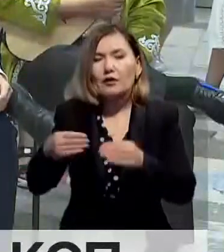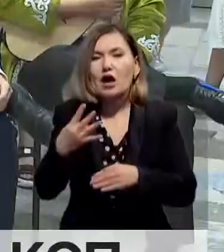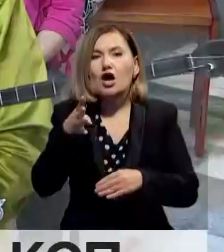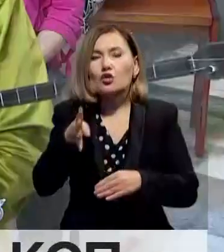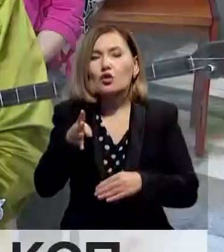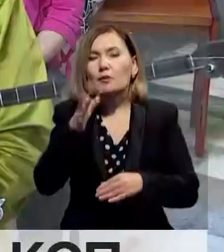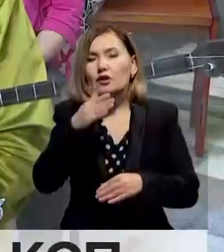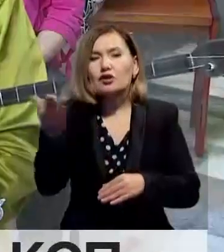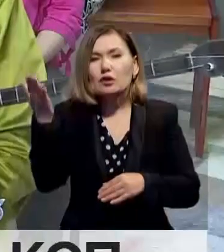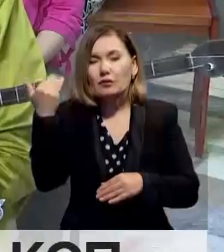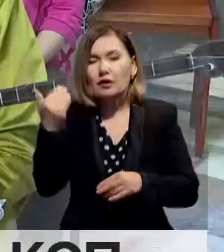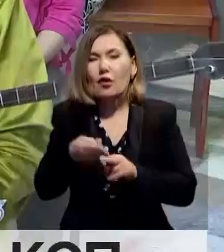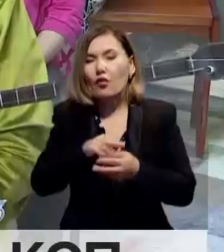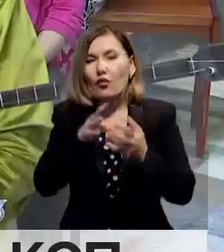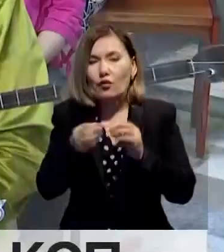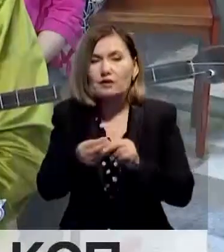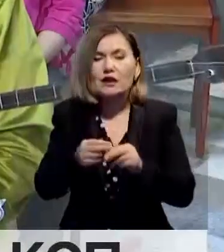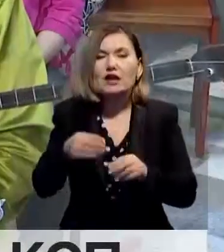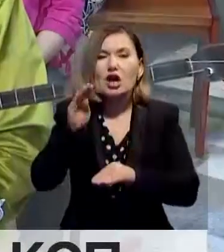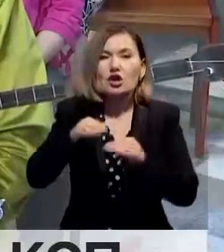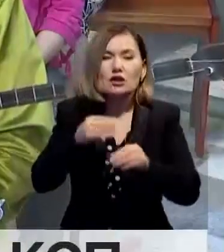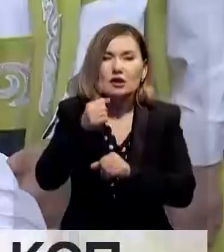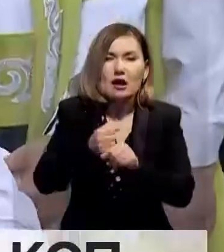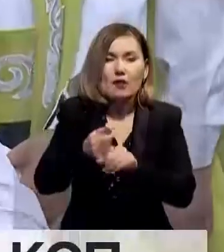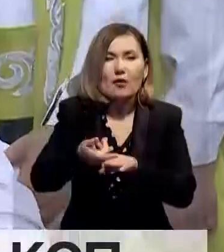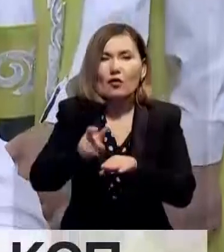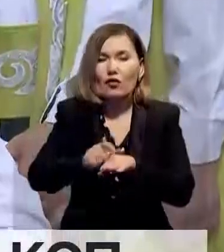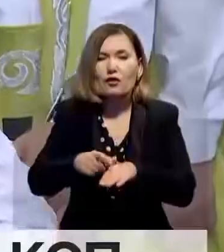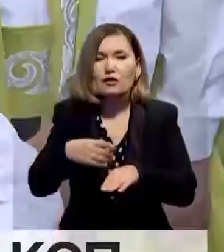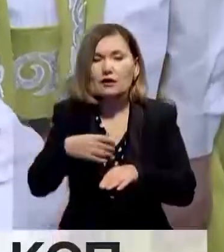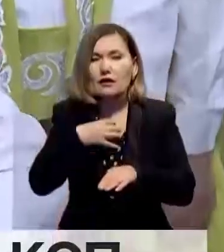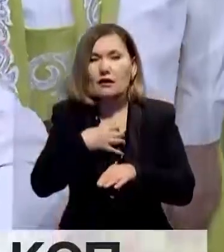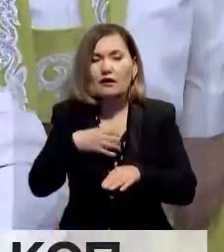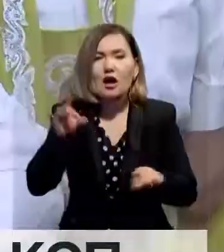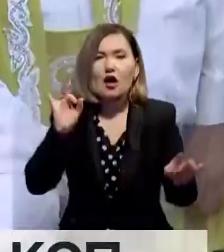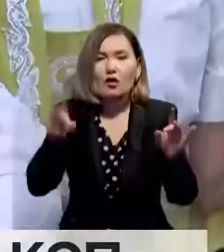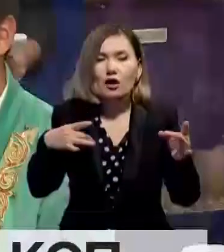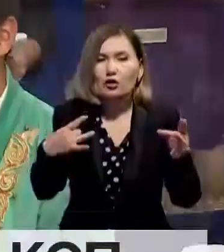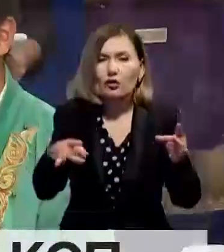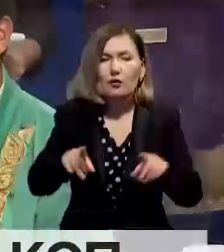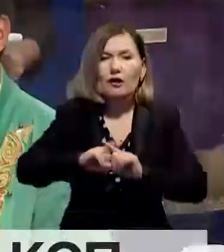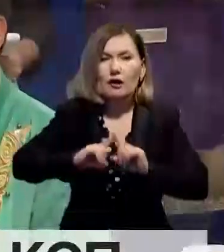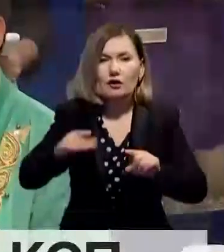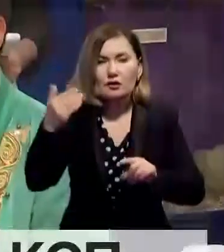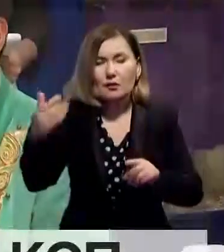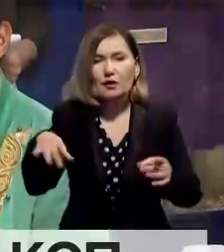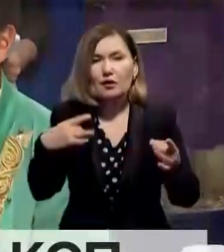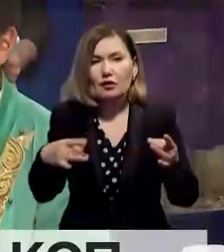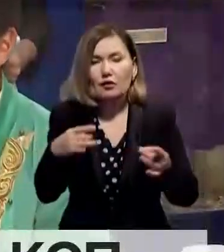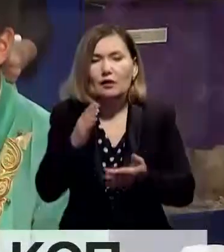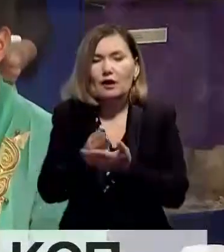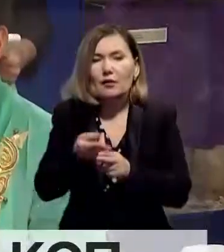4000 жыл бұрын жасалған дейді. Өнерпаздардың қабілетімен тыңдарманның талғамына орай қазір бізге жеткен сипатына дейін көптеген сатыдан